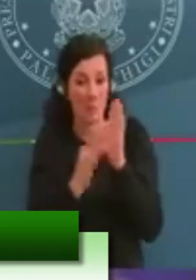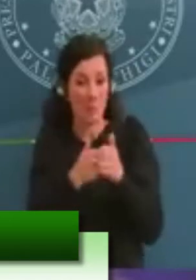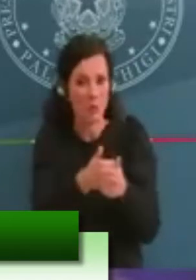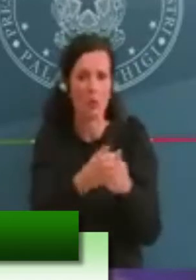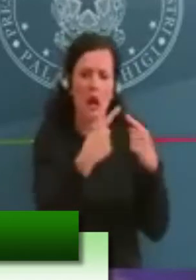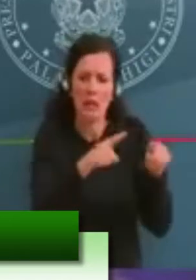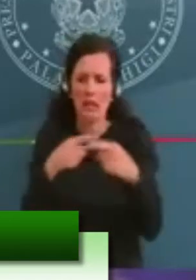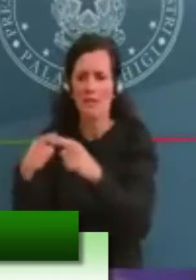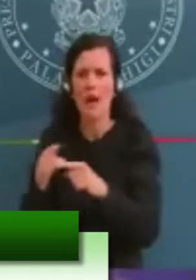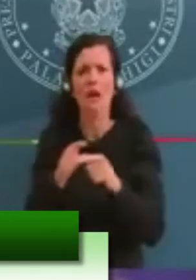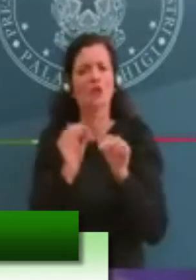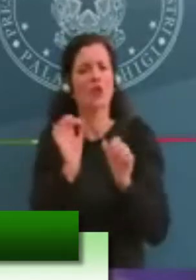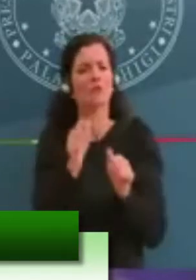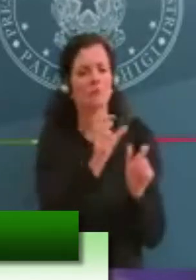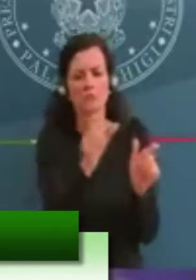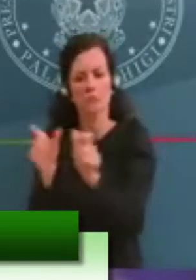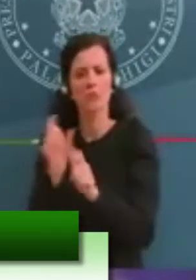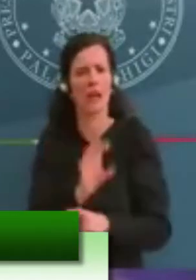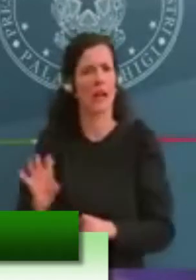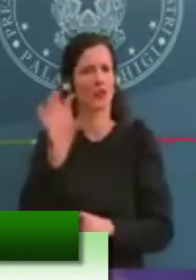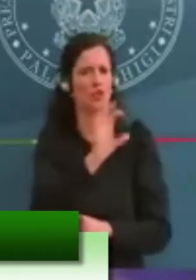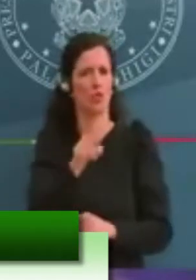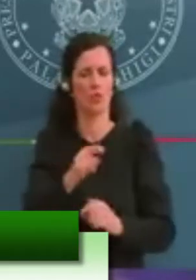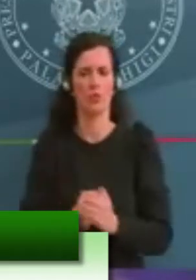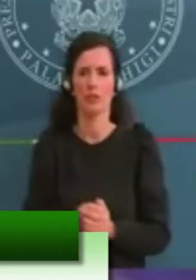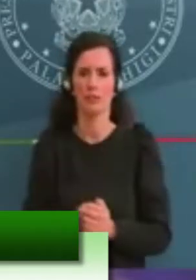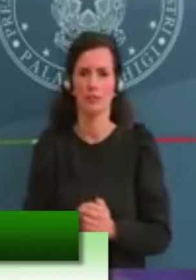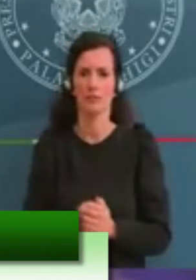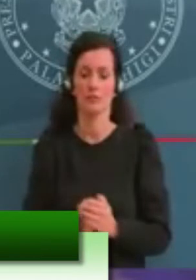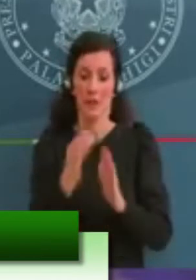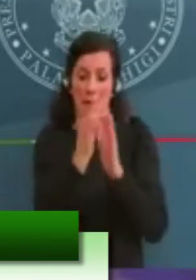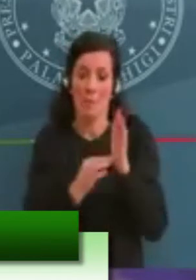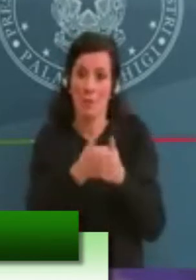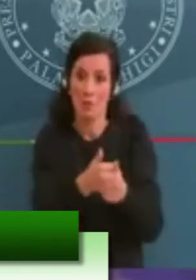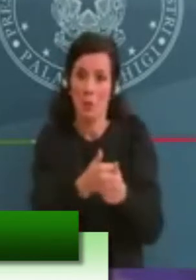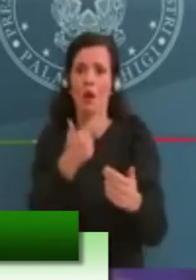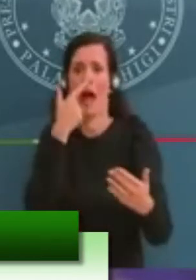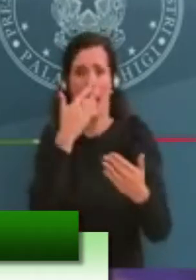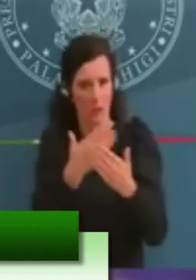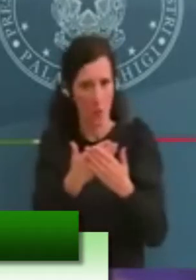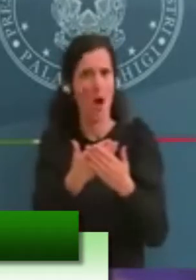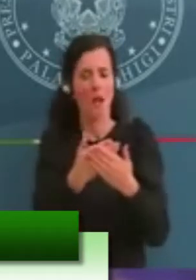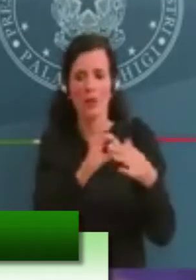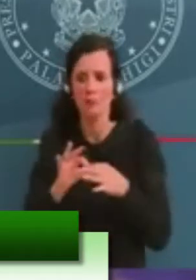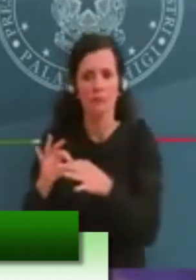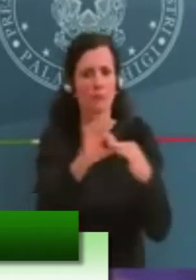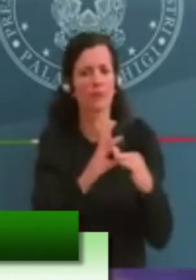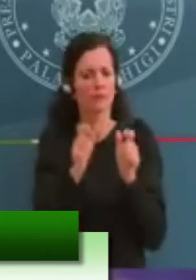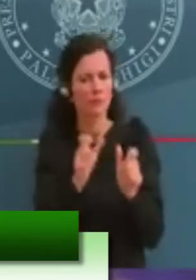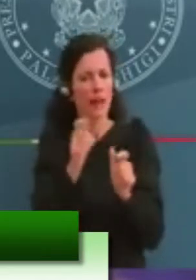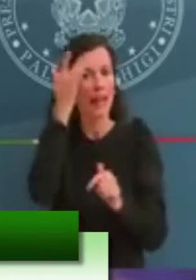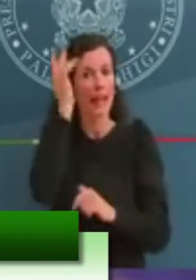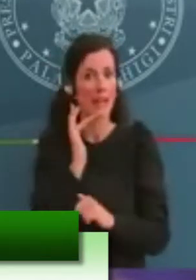livello di rischio effettivo dei territori senza inutili penalizzazioni nel giro di appena un mese